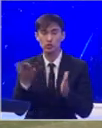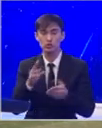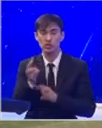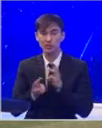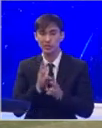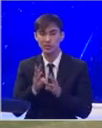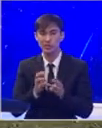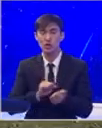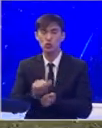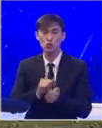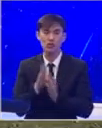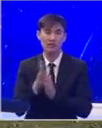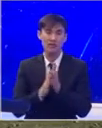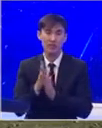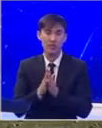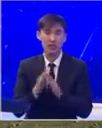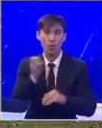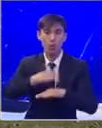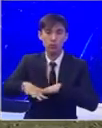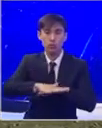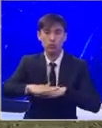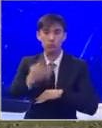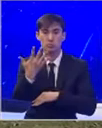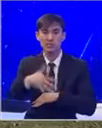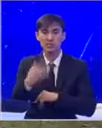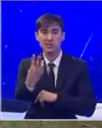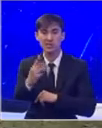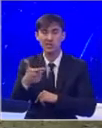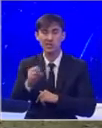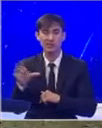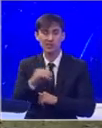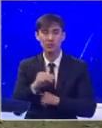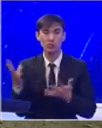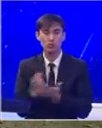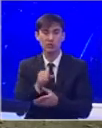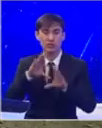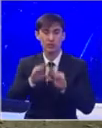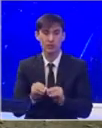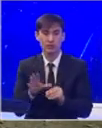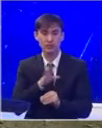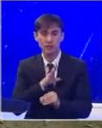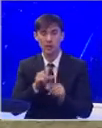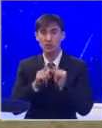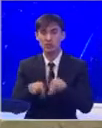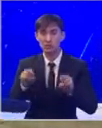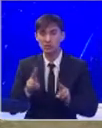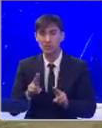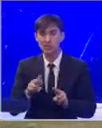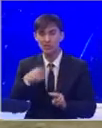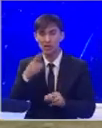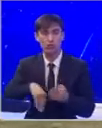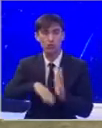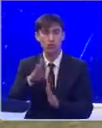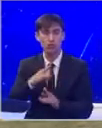загорания сухой травы на общей площади пятьдесят три гектара и хотя все они были успешно ликвидированы по словам специалистов самый